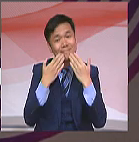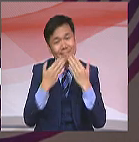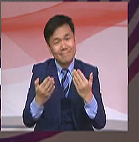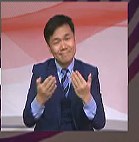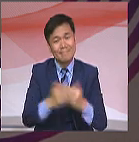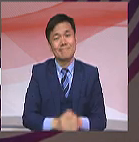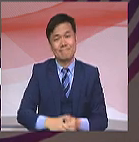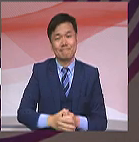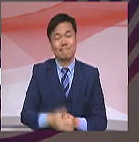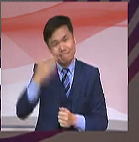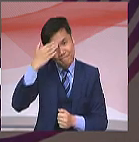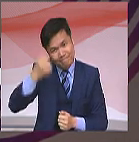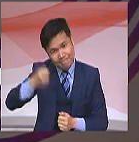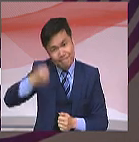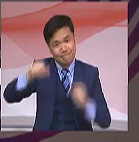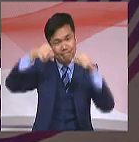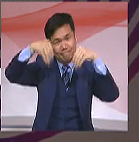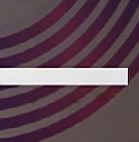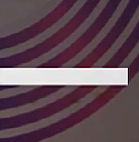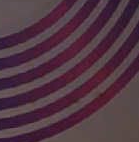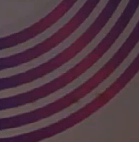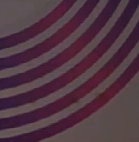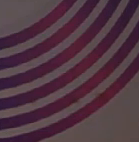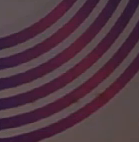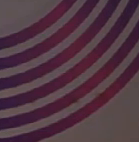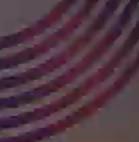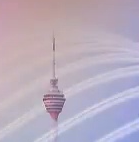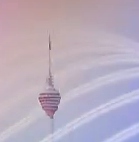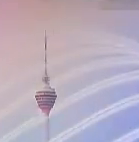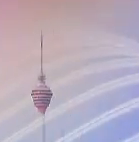assalamualaikum warahmatullahi wabarakatuh.